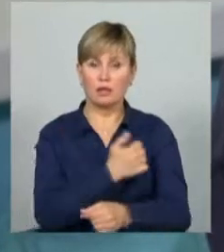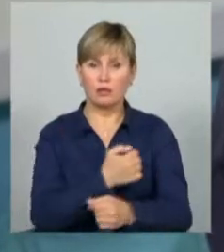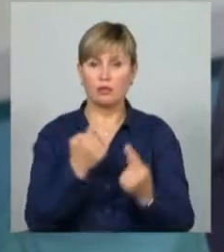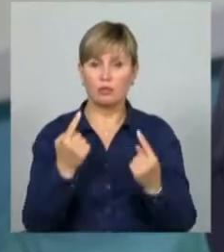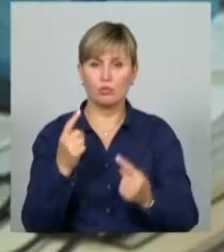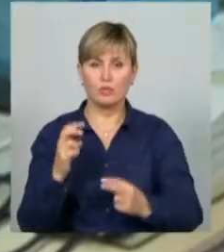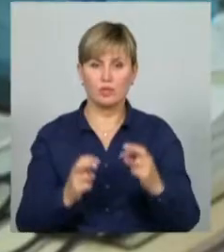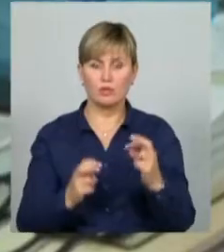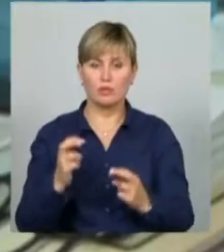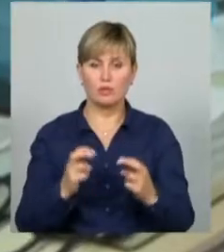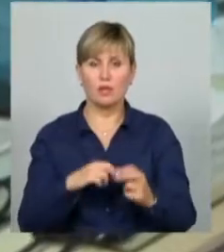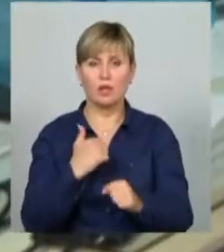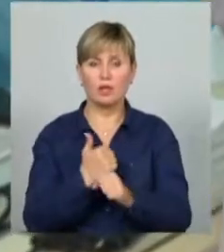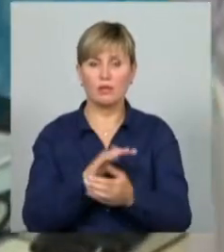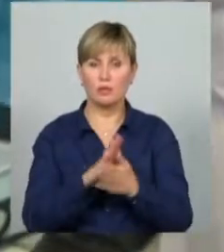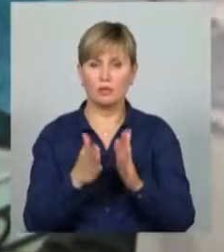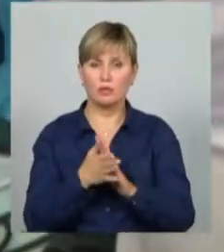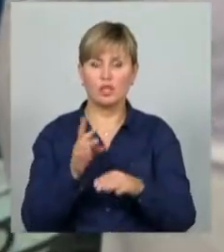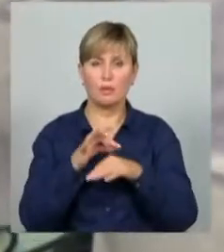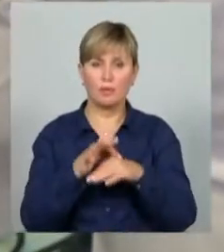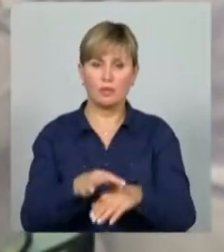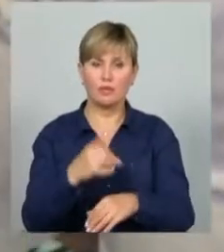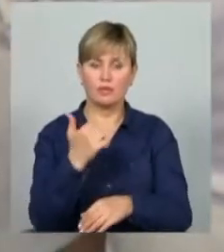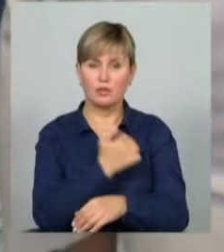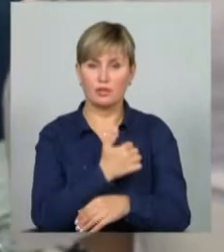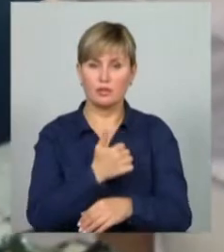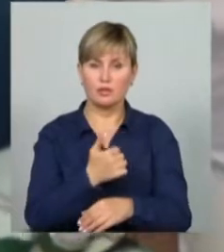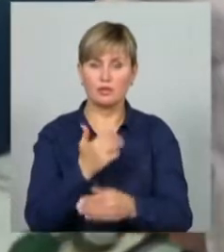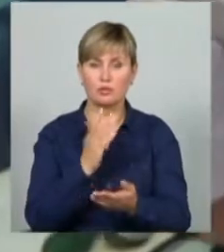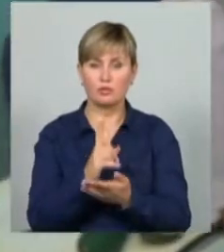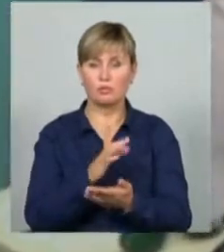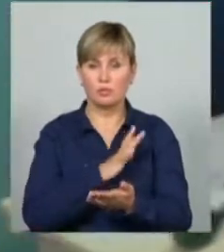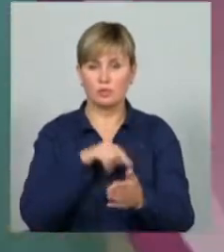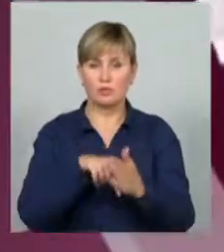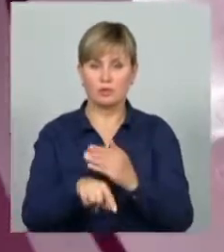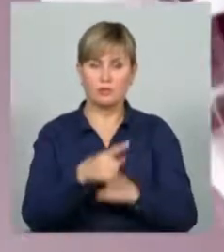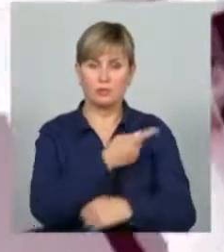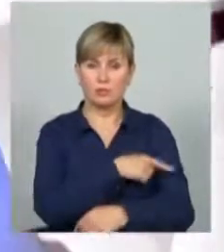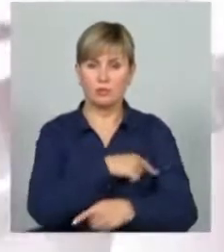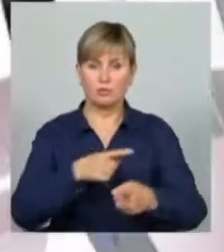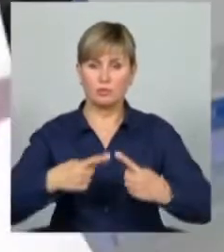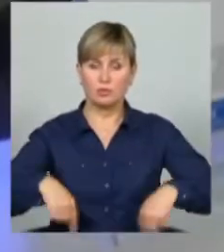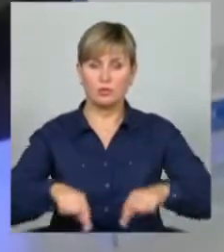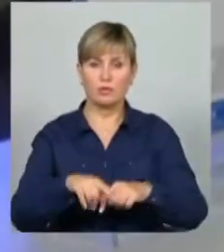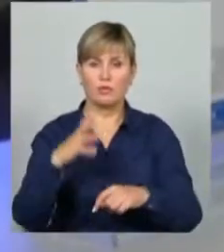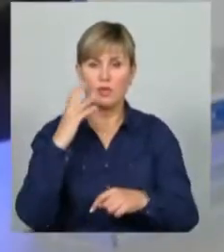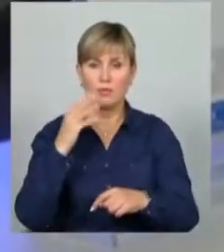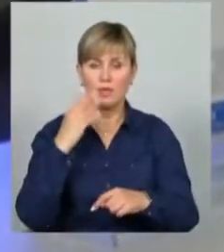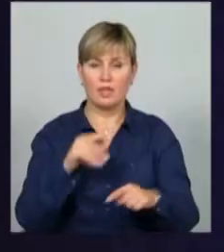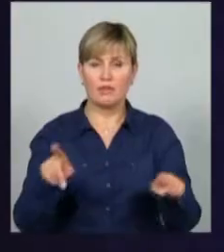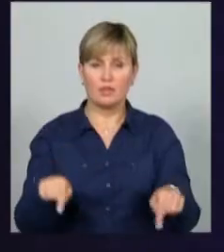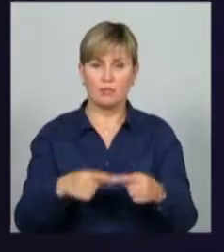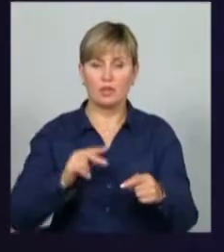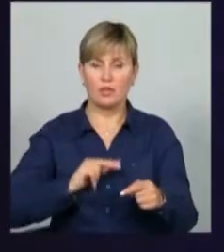крупных заводов? Главное условие для проведения вакцинации на предприятии – наличие медпункта. В Алматы